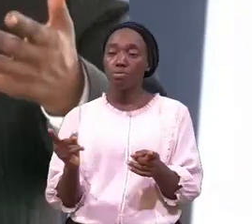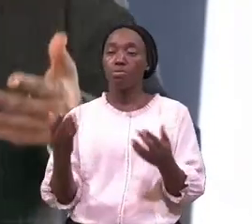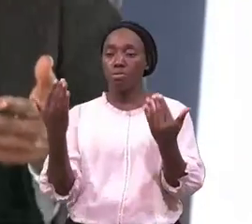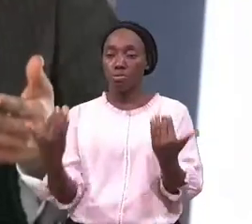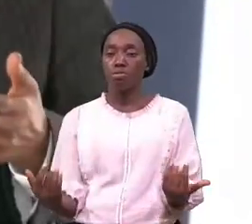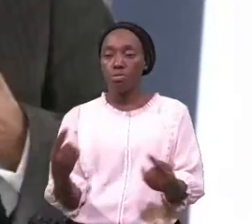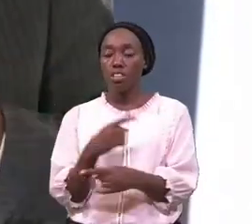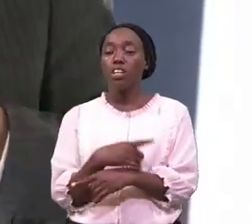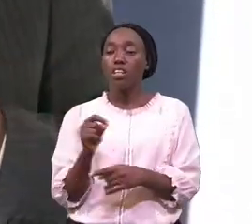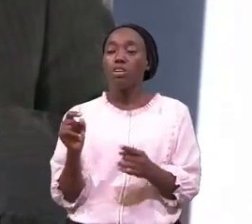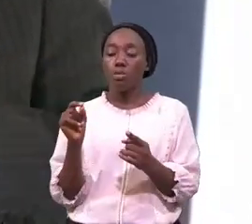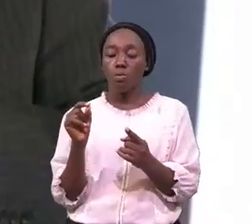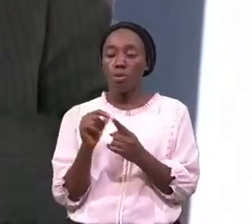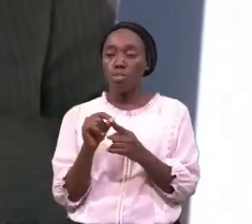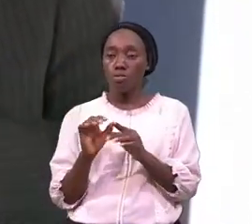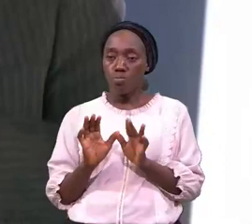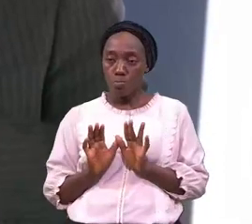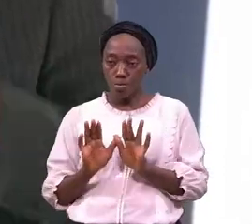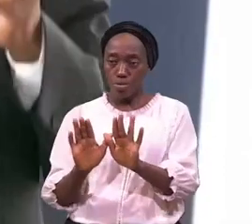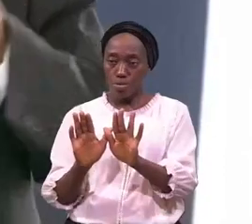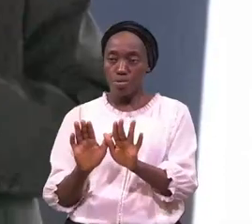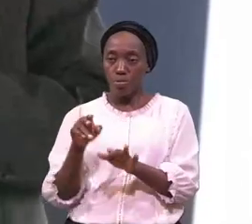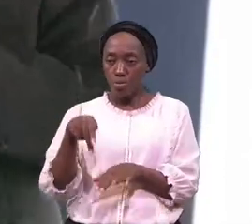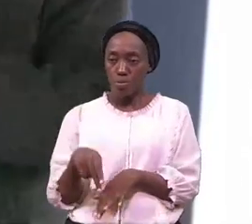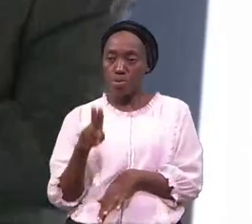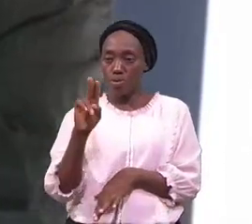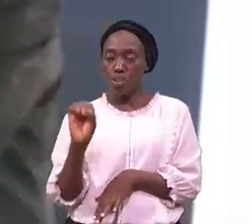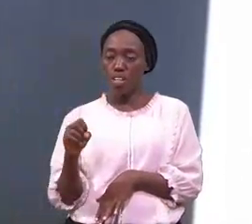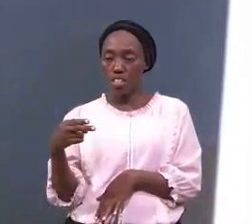Maintenant, le mot pousser. Pousser.